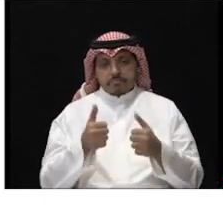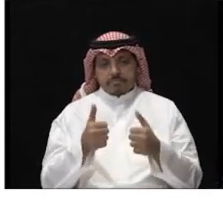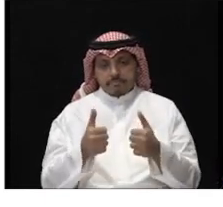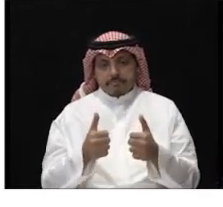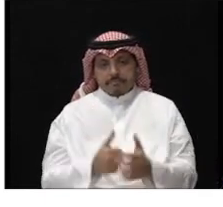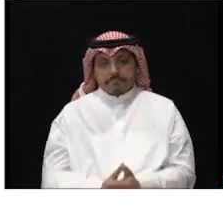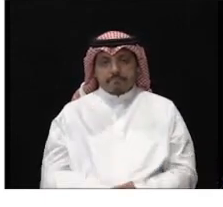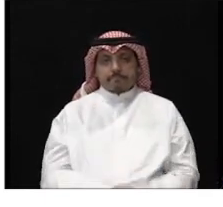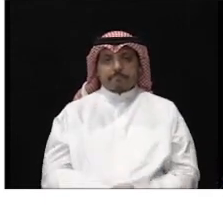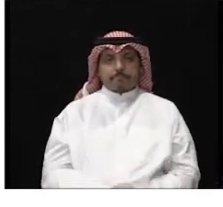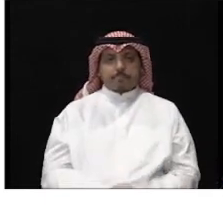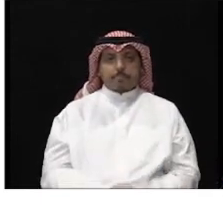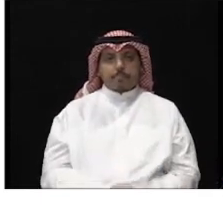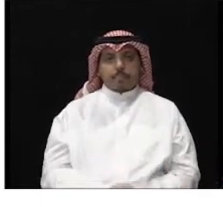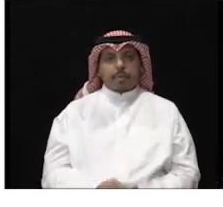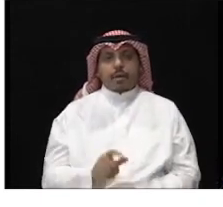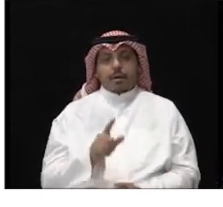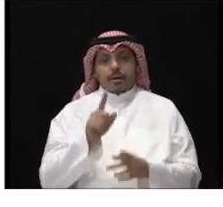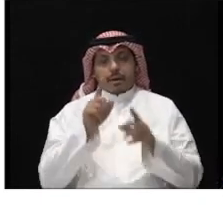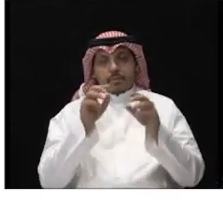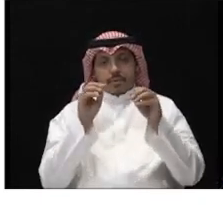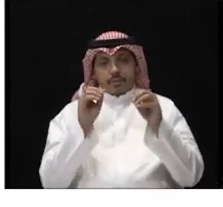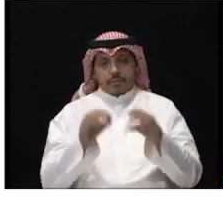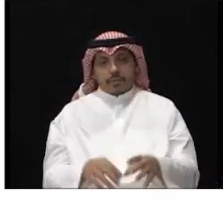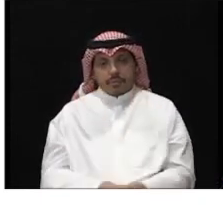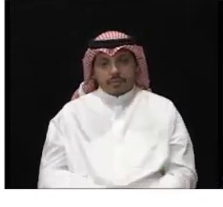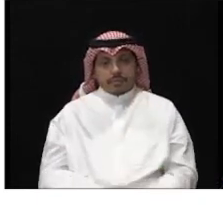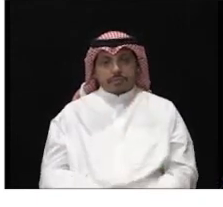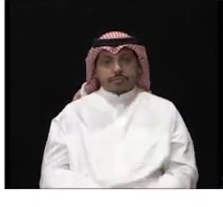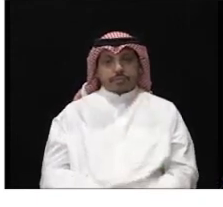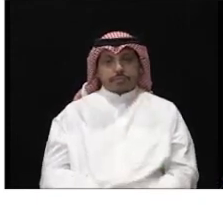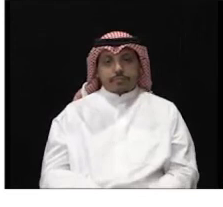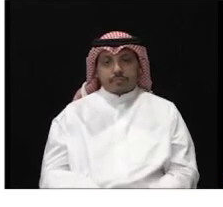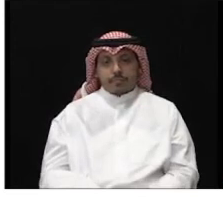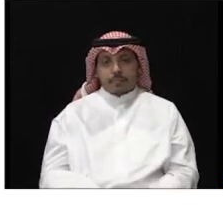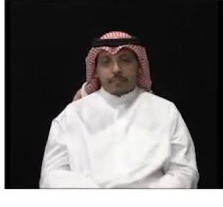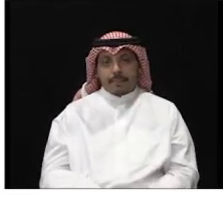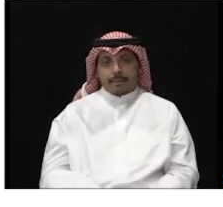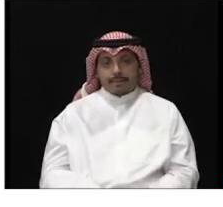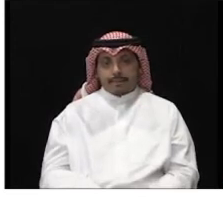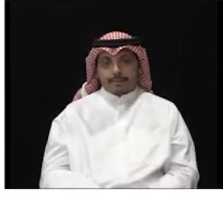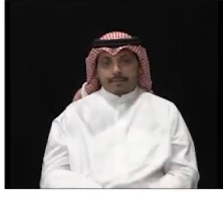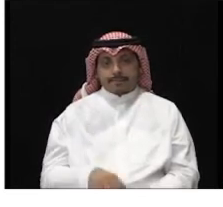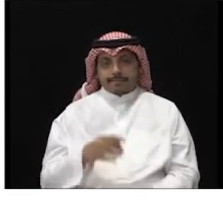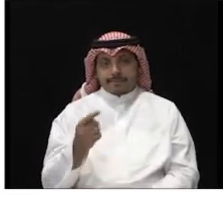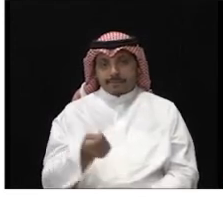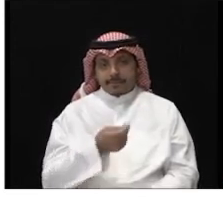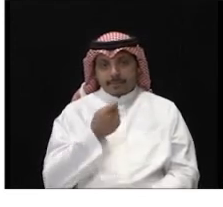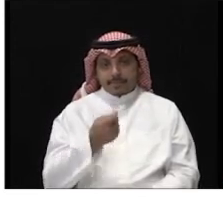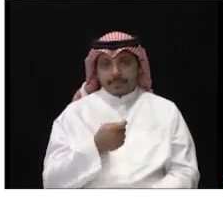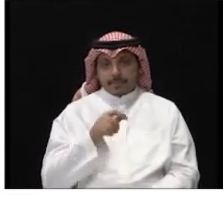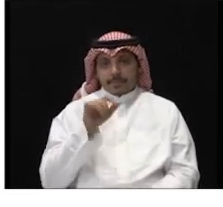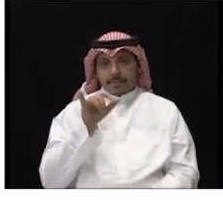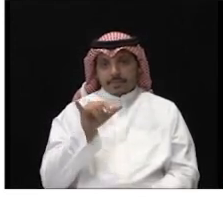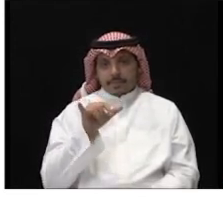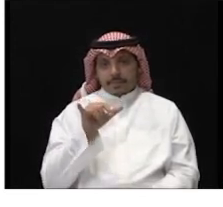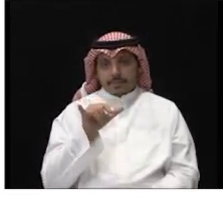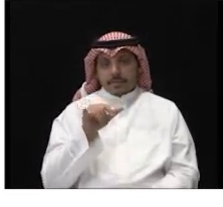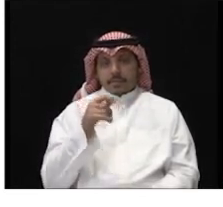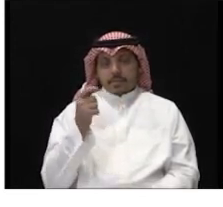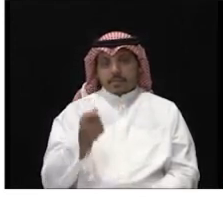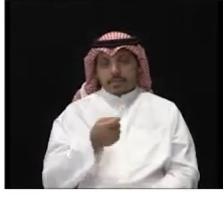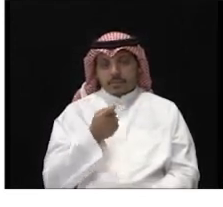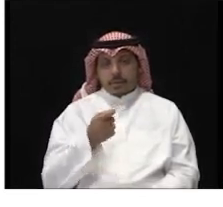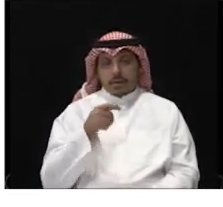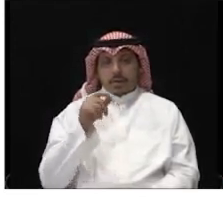الله فيكم. إذن هكذا يكتب حرف الياء وحرف الذاء. أخيرا